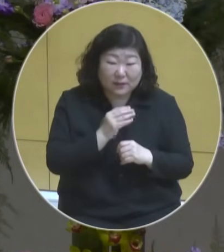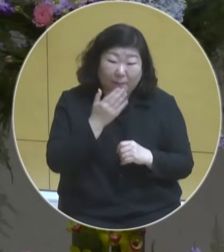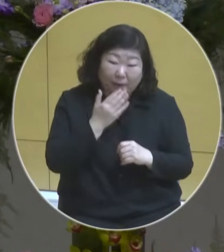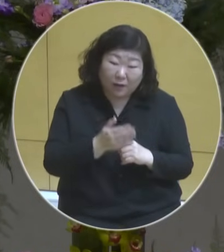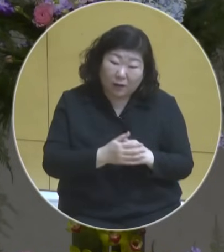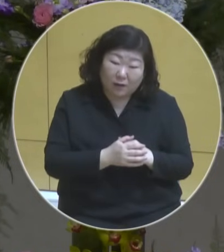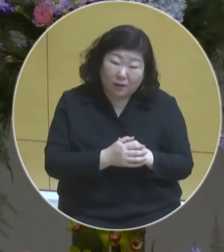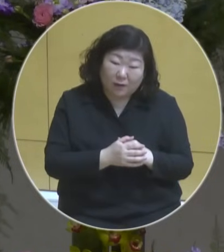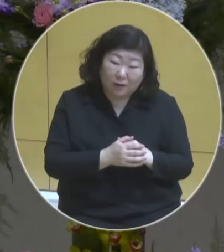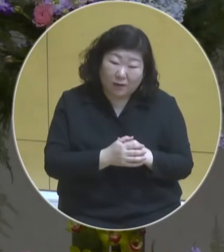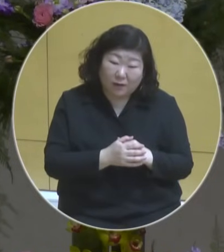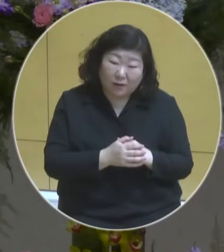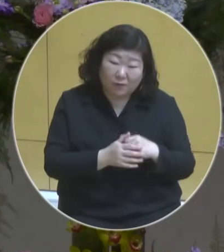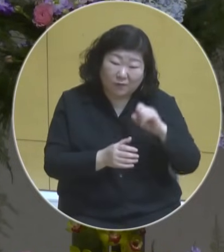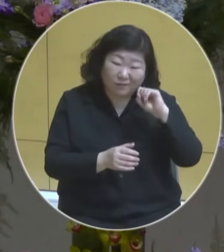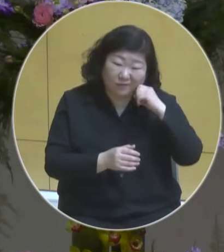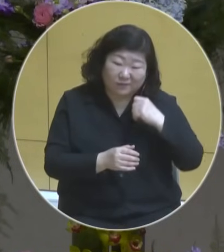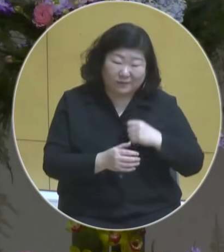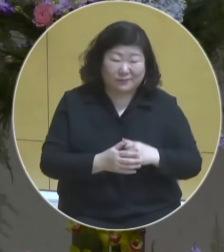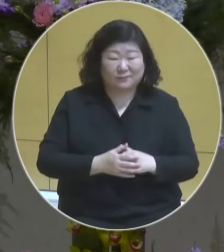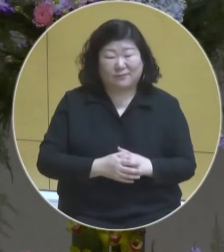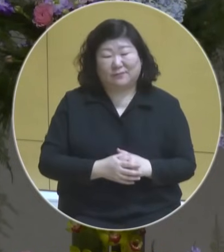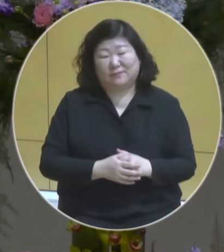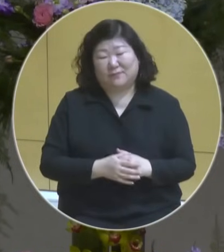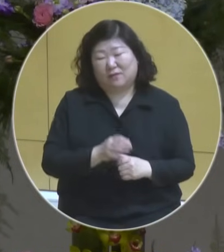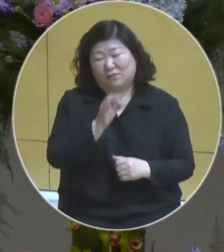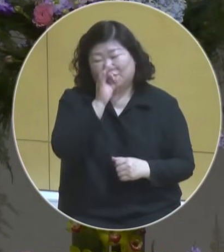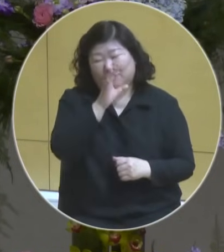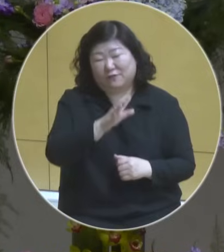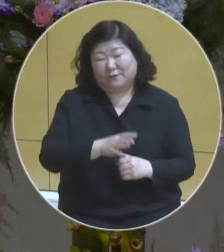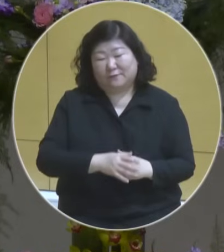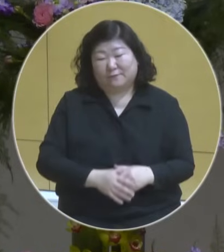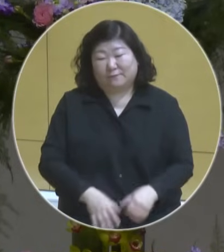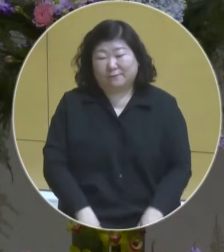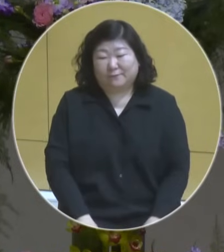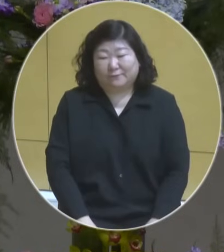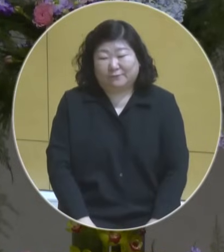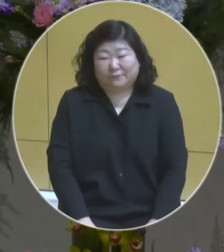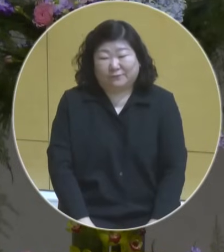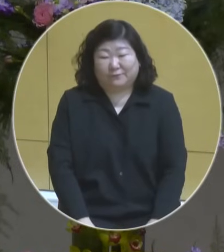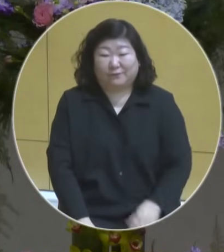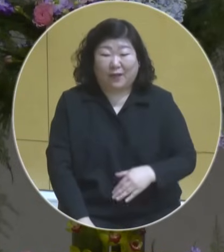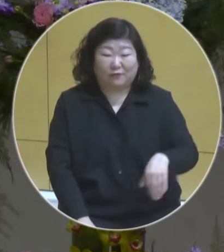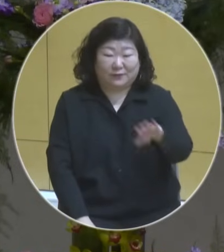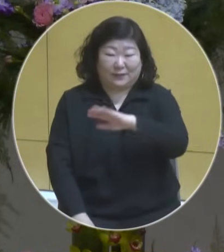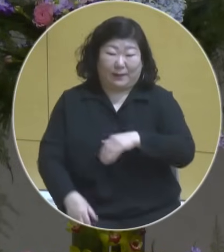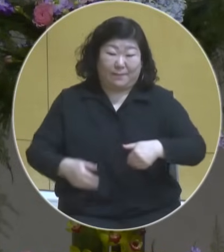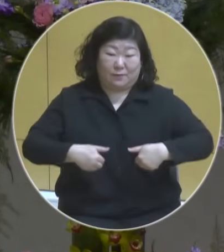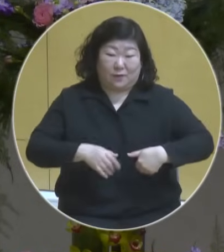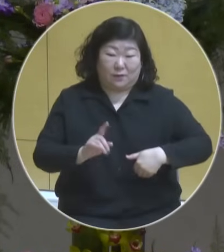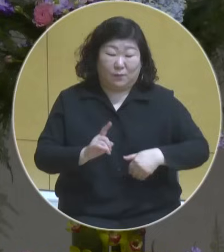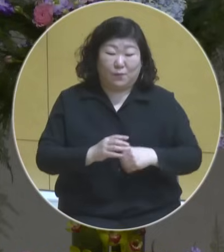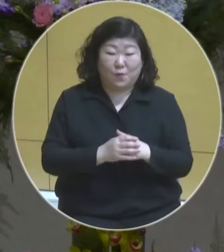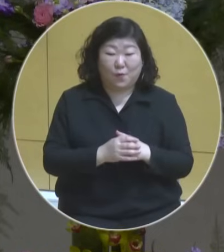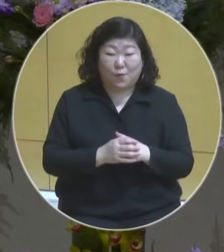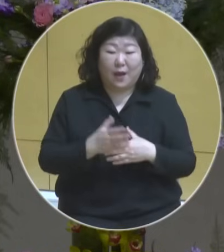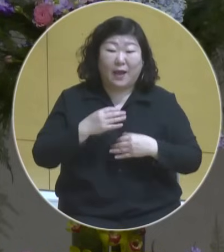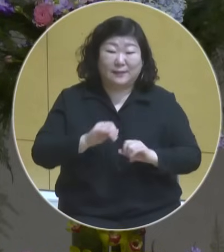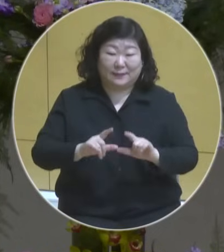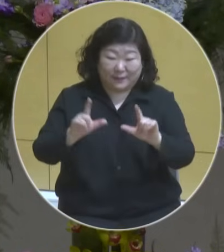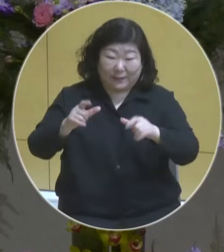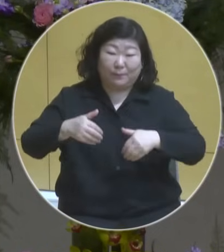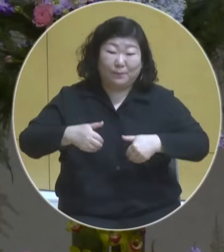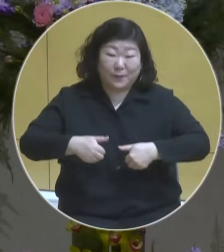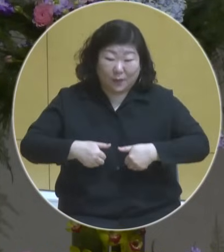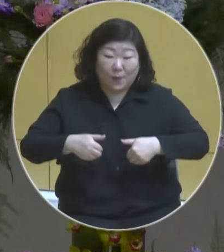일어나냐 이거예요 불가능하다는 거예요 그까 우리에게 필요한 것은 뭘까요 안식일이